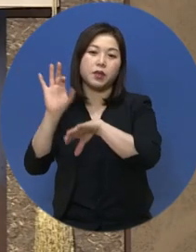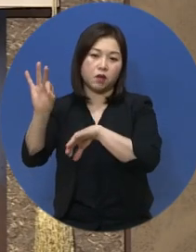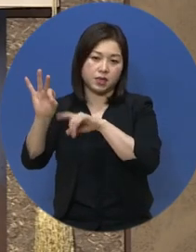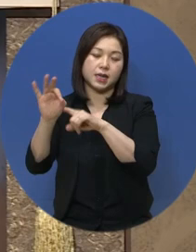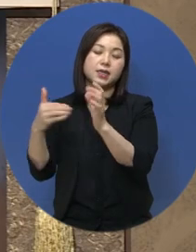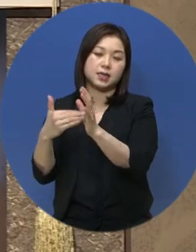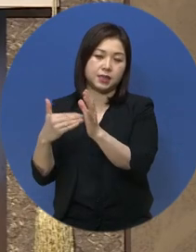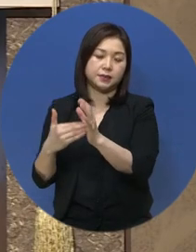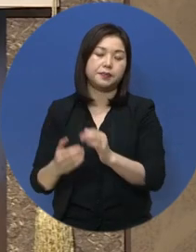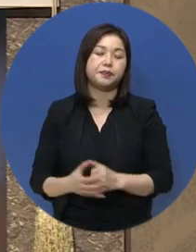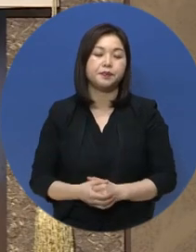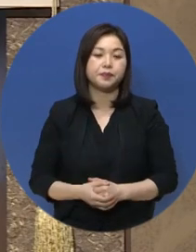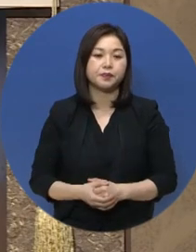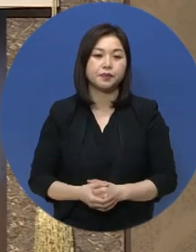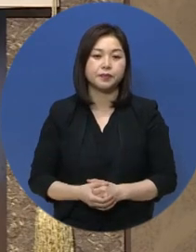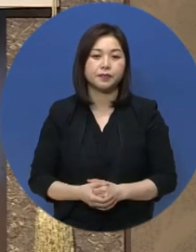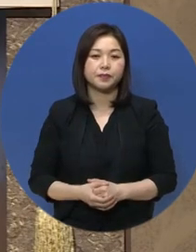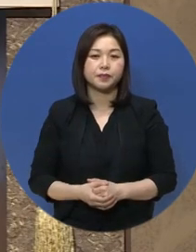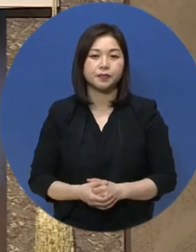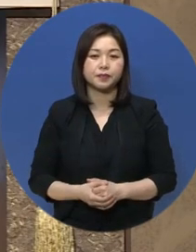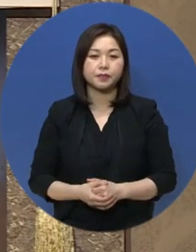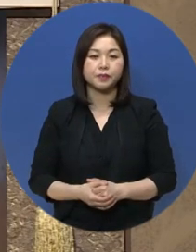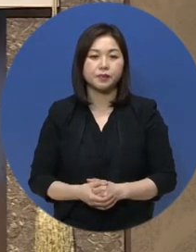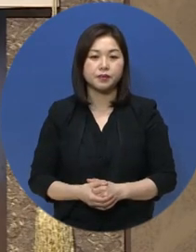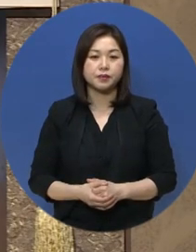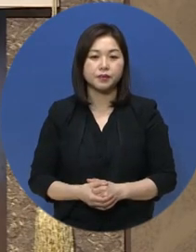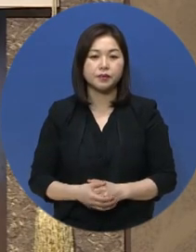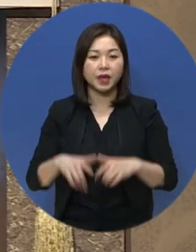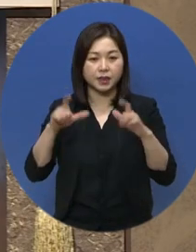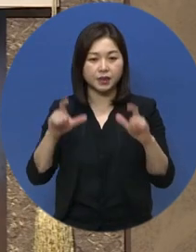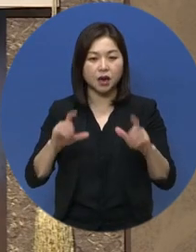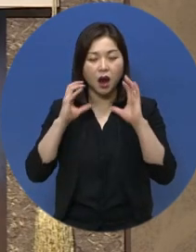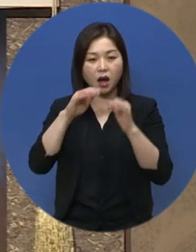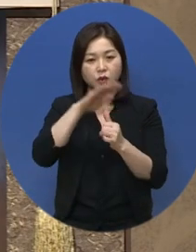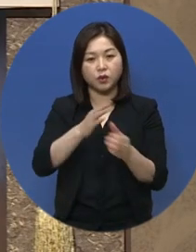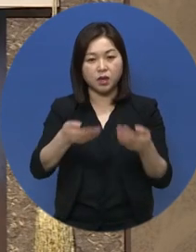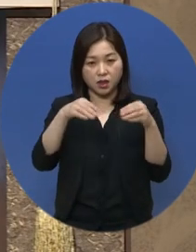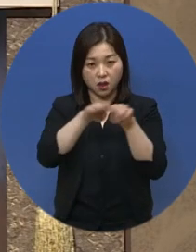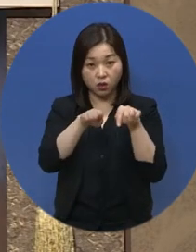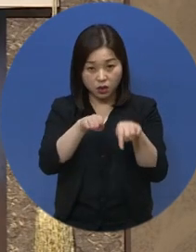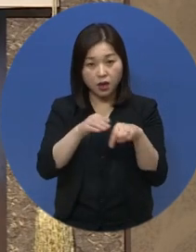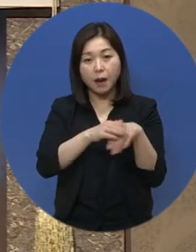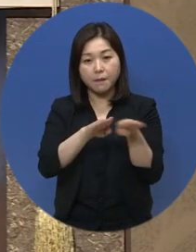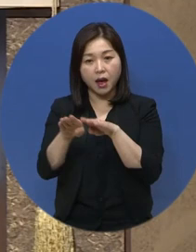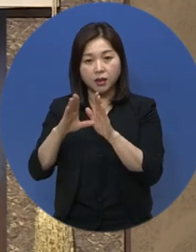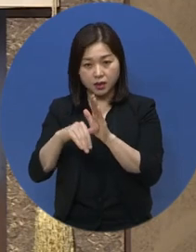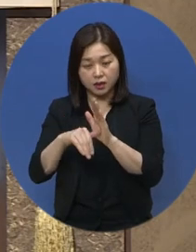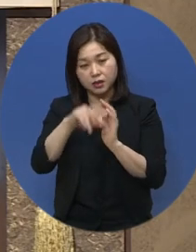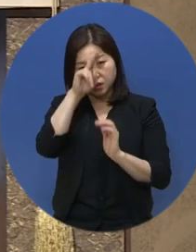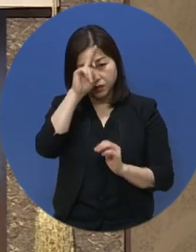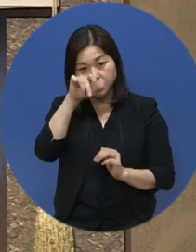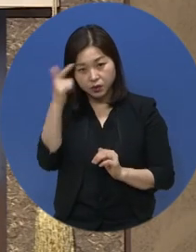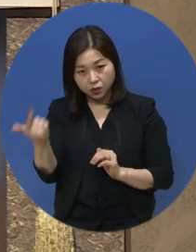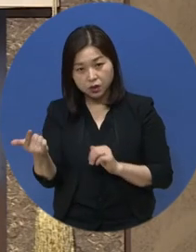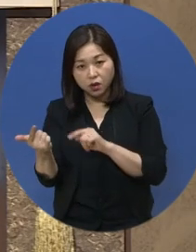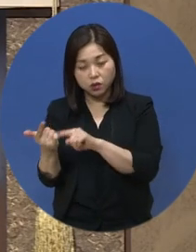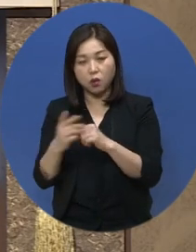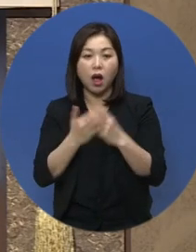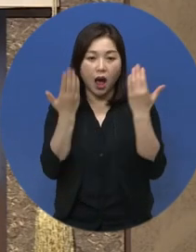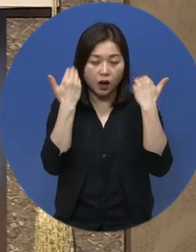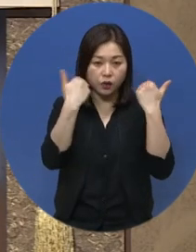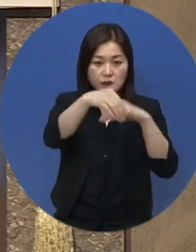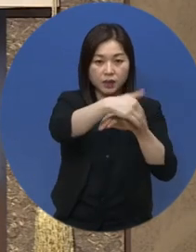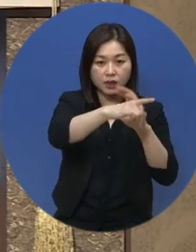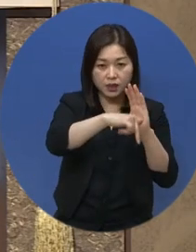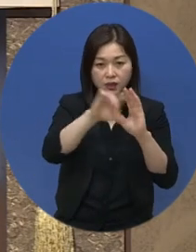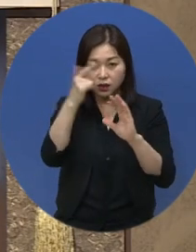귀가를 하게 되지요. 아. 그리고 이제 지역아동센터는 그 방학 중에는 점심과 저녁, 학기 중에는 저녁 식사도